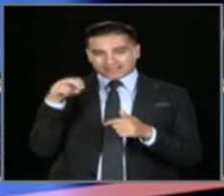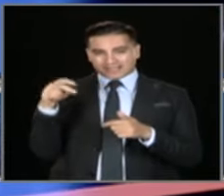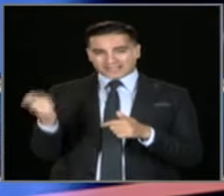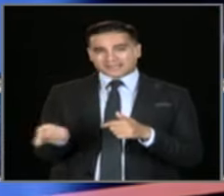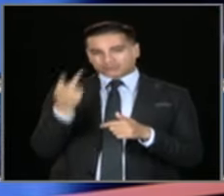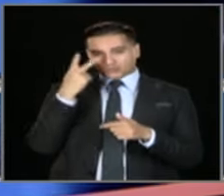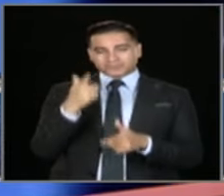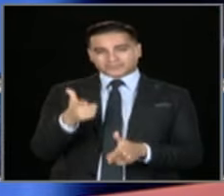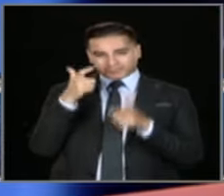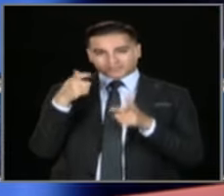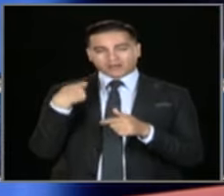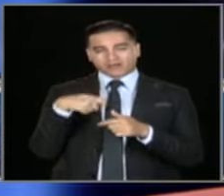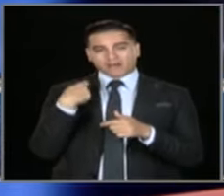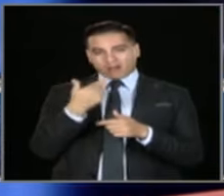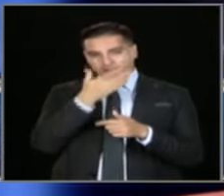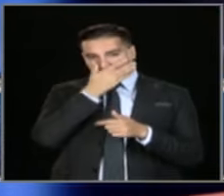1975؟